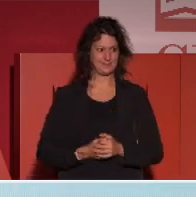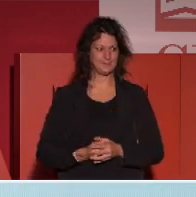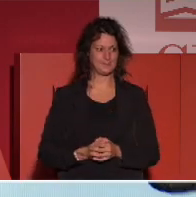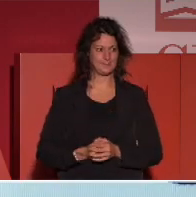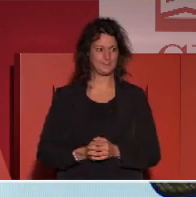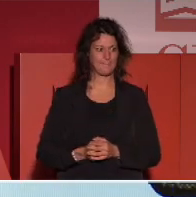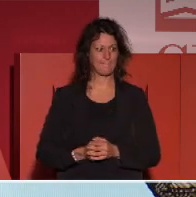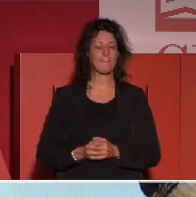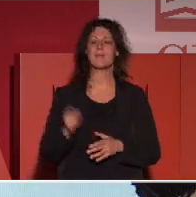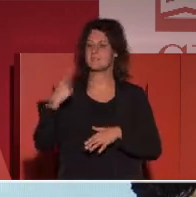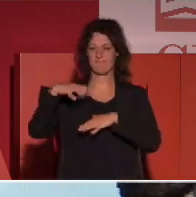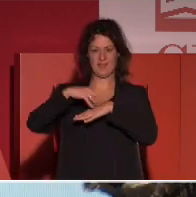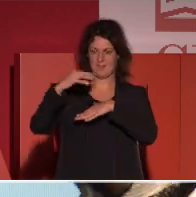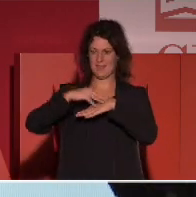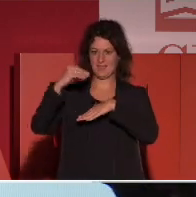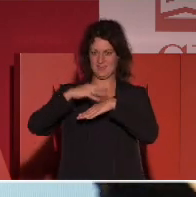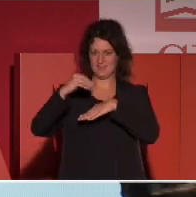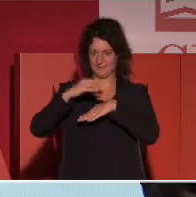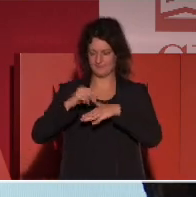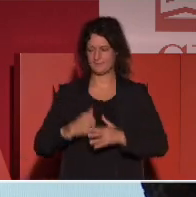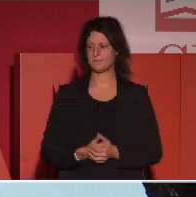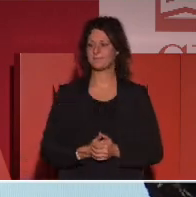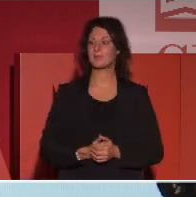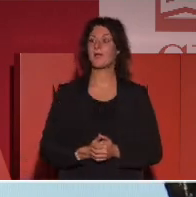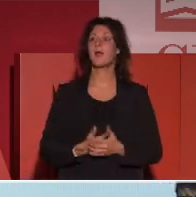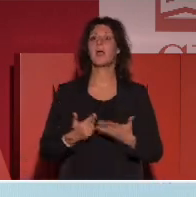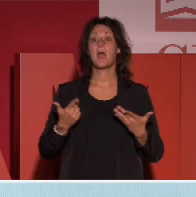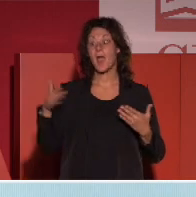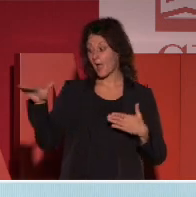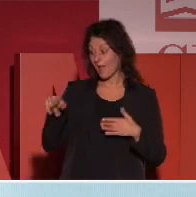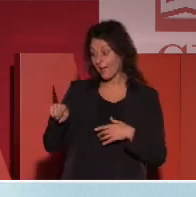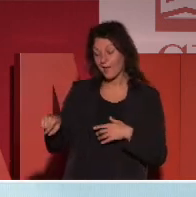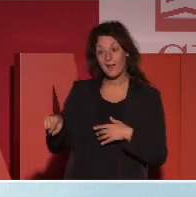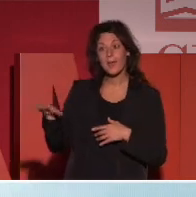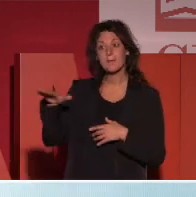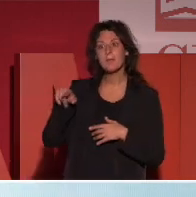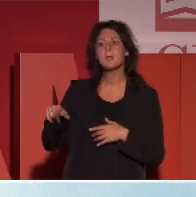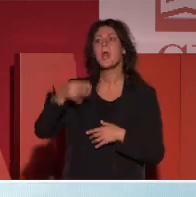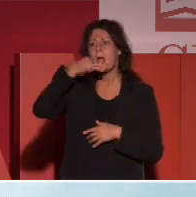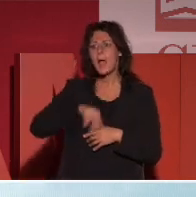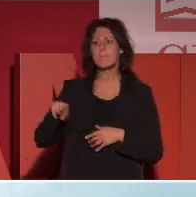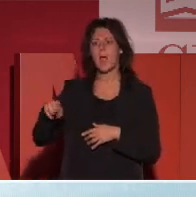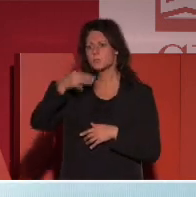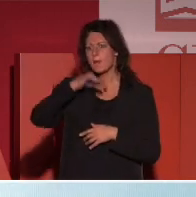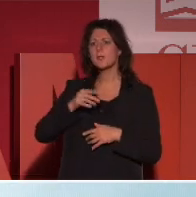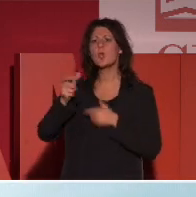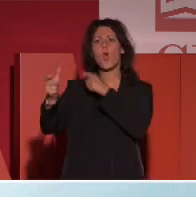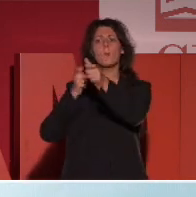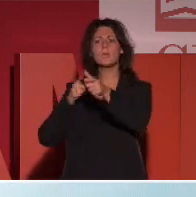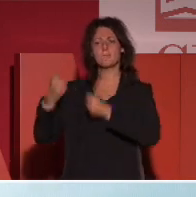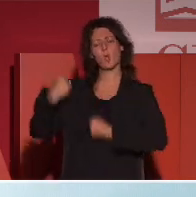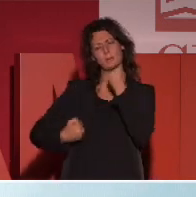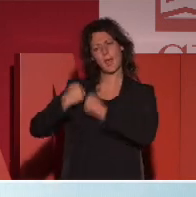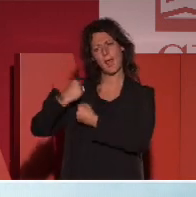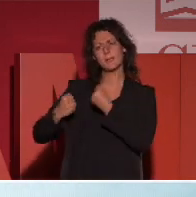dice cose che hanno già detto tutti ma lei riesce a comunicarle ad alcune centinaia di migliaia di giovani persone nel mondo quindi è brava